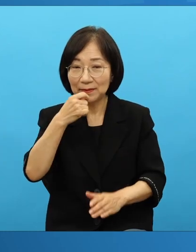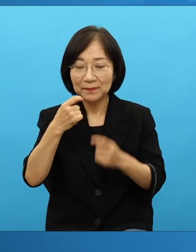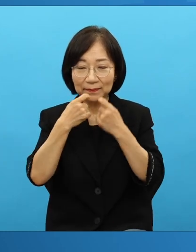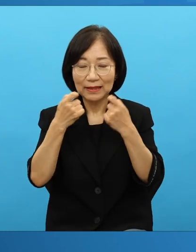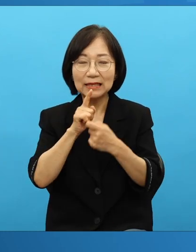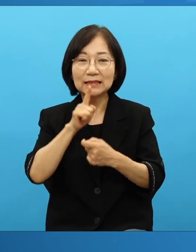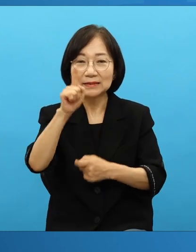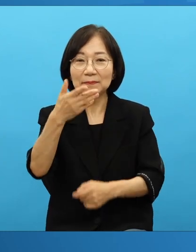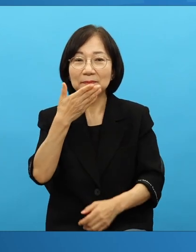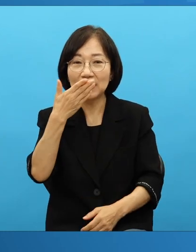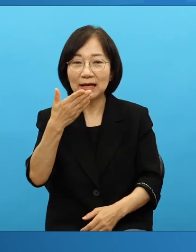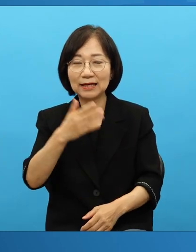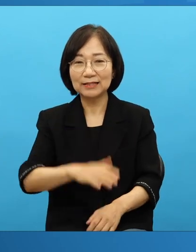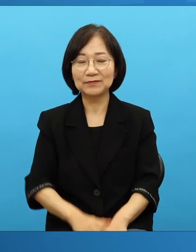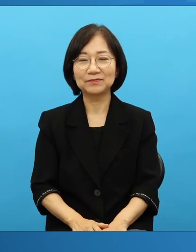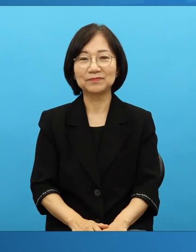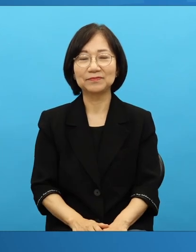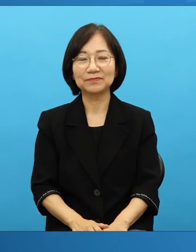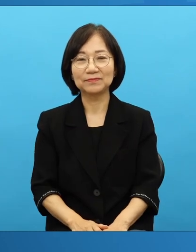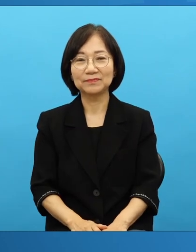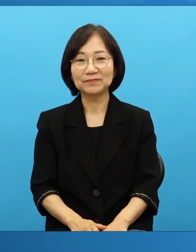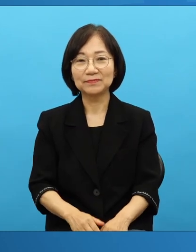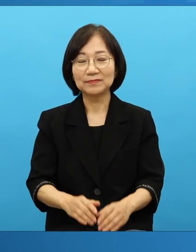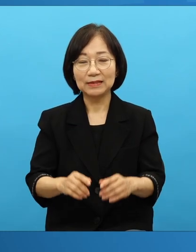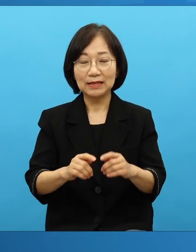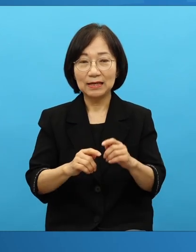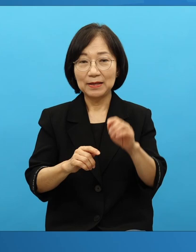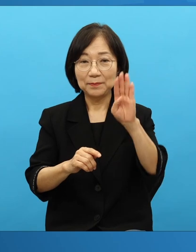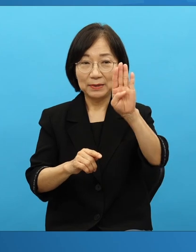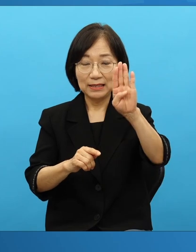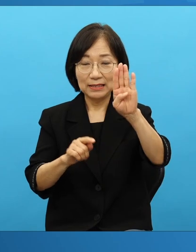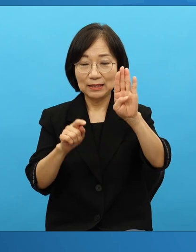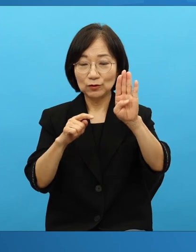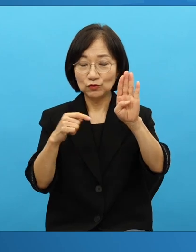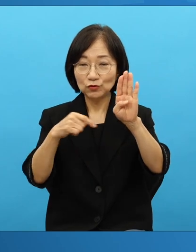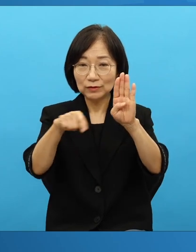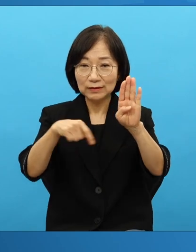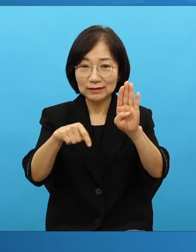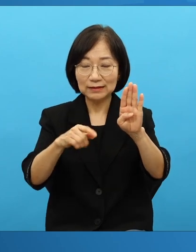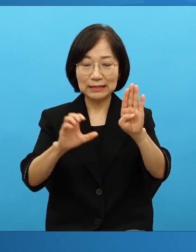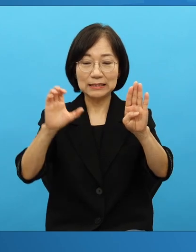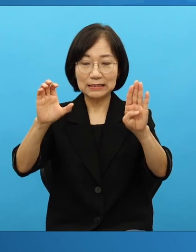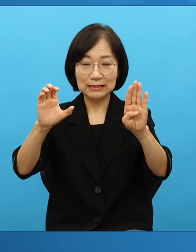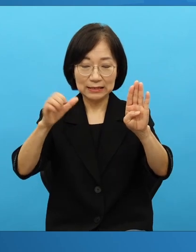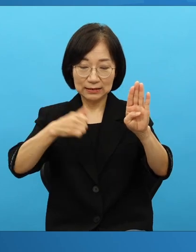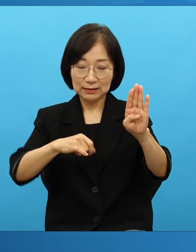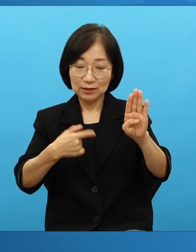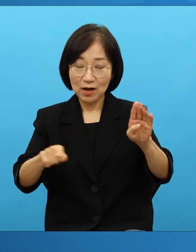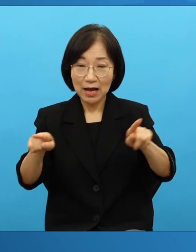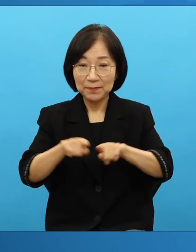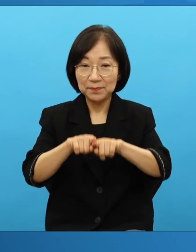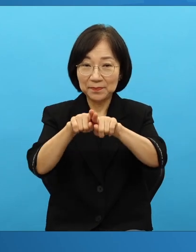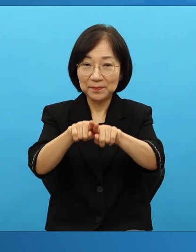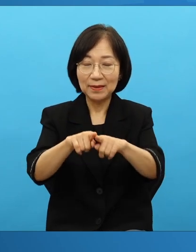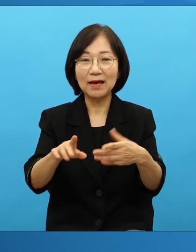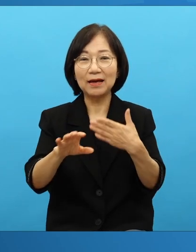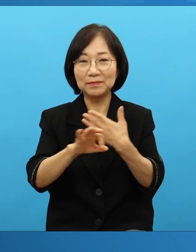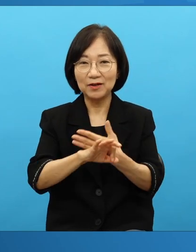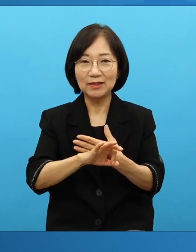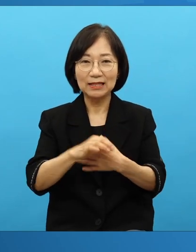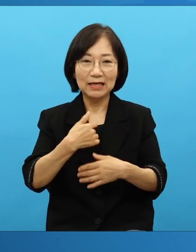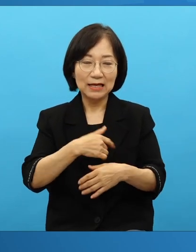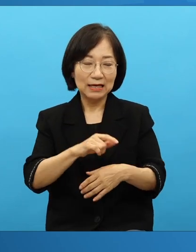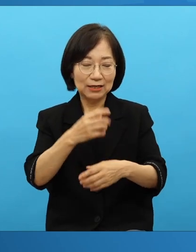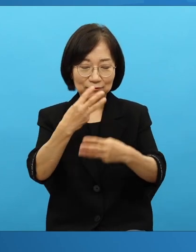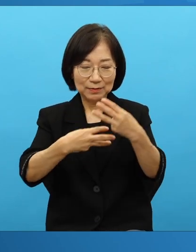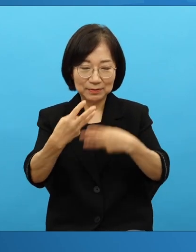식사 신청은 불가능합니다. B그룹 참가자 중 C그룹 동반자녀와 함께 참석하는 경우 등록 시 반드시 렘넌트의 등록 정보도